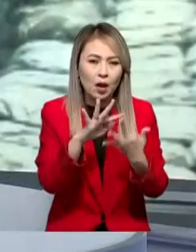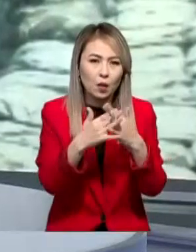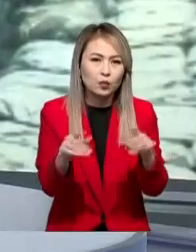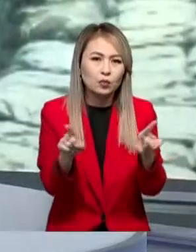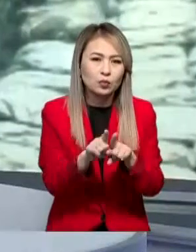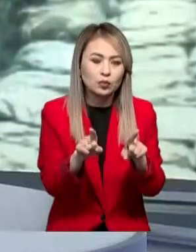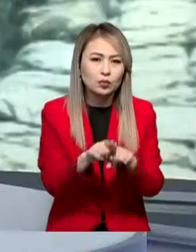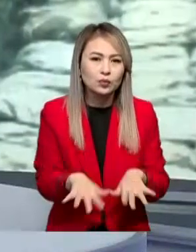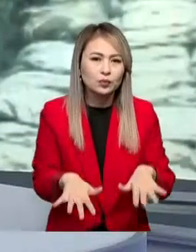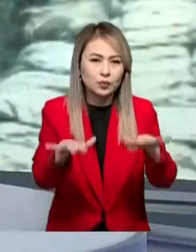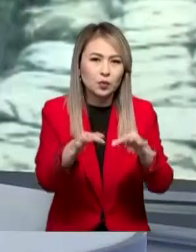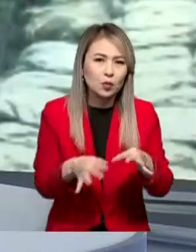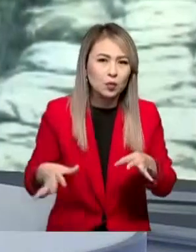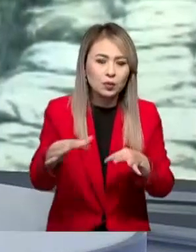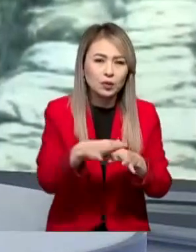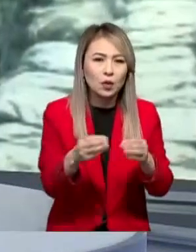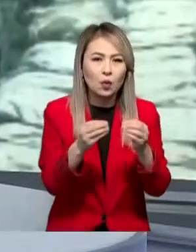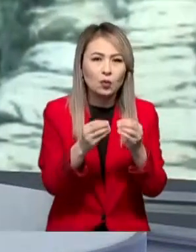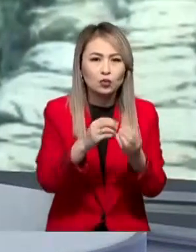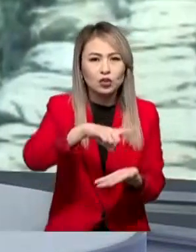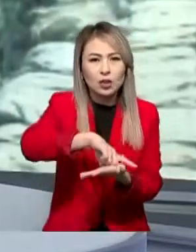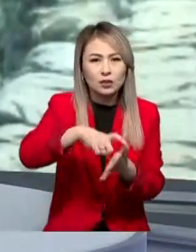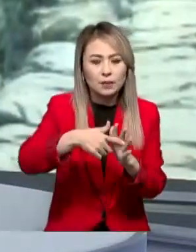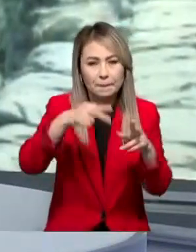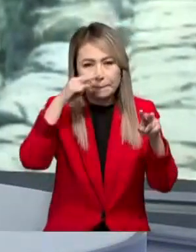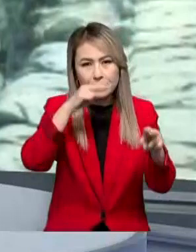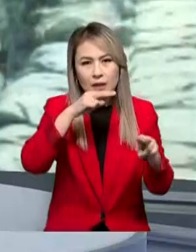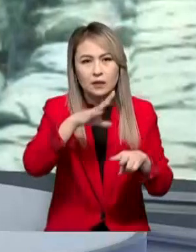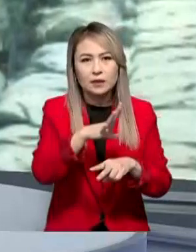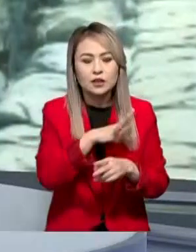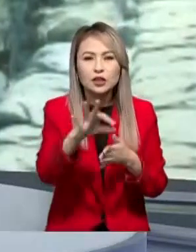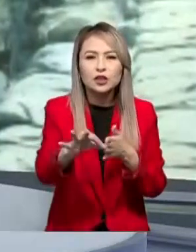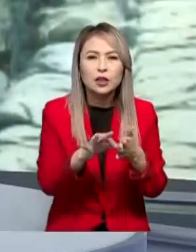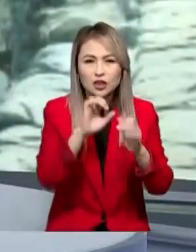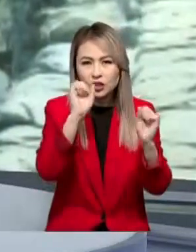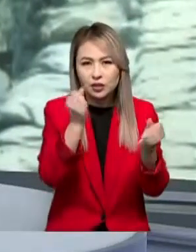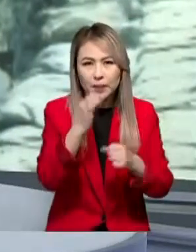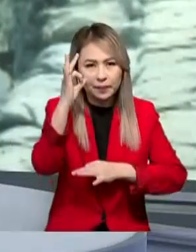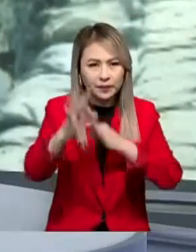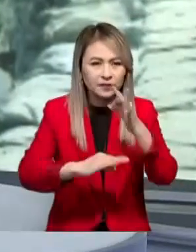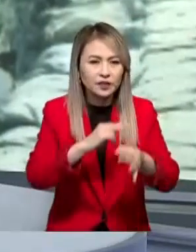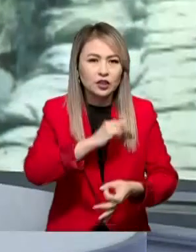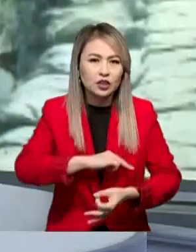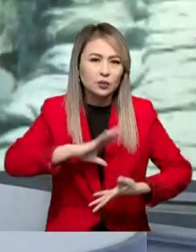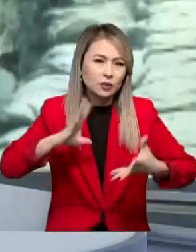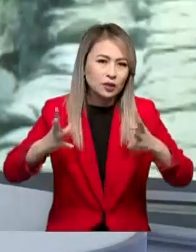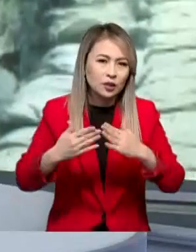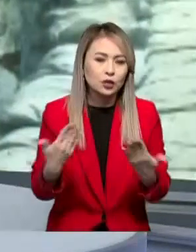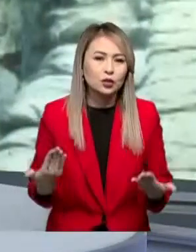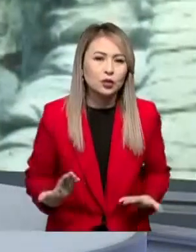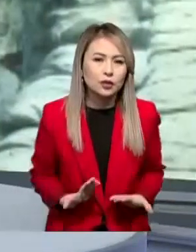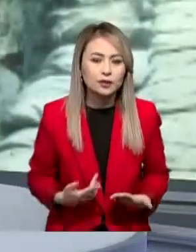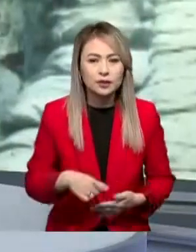үйге су кірген. Облыс аумағында қауіпті 10 учаске бақылауға алынған. Жедел штаб тәулік бойы жұмыс істеп жатыр. Жалпы